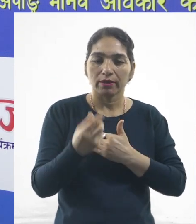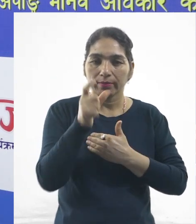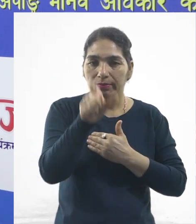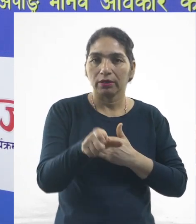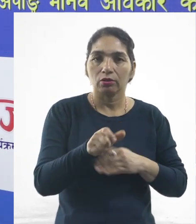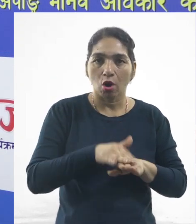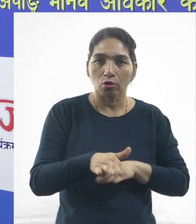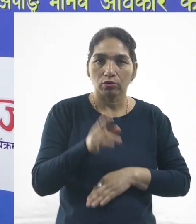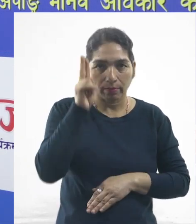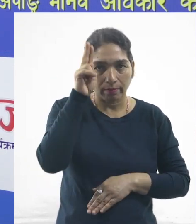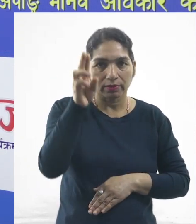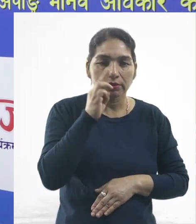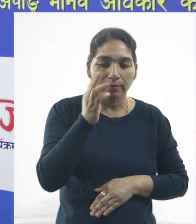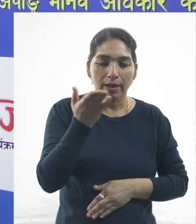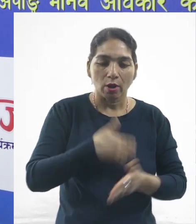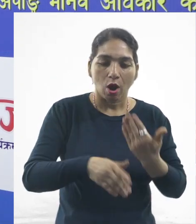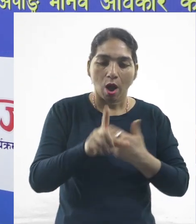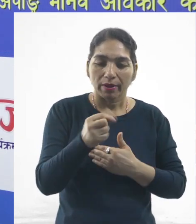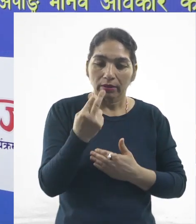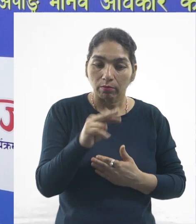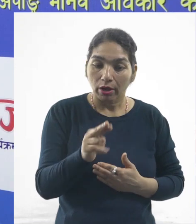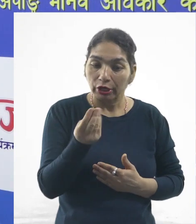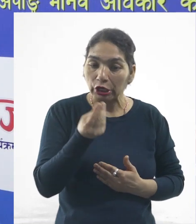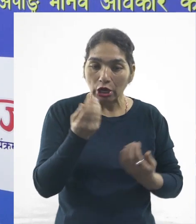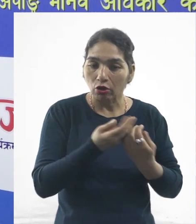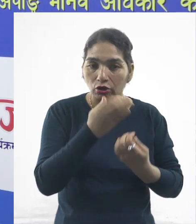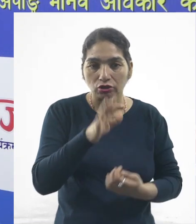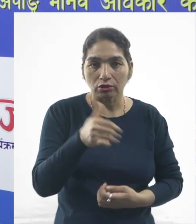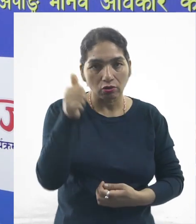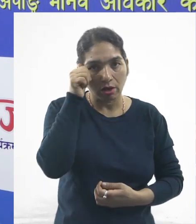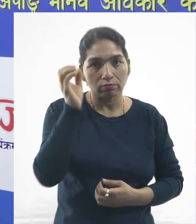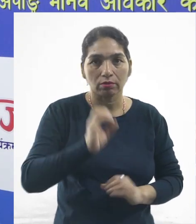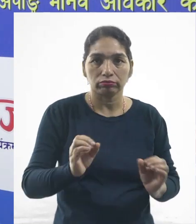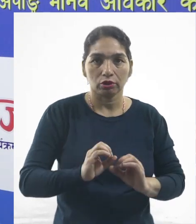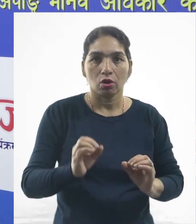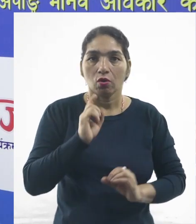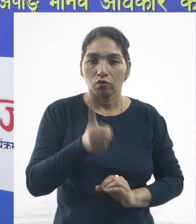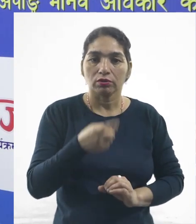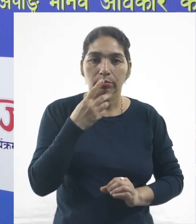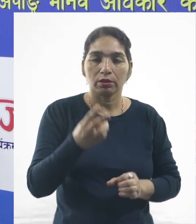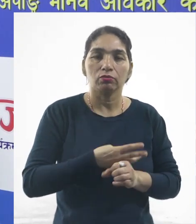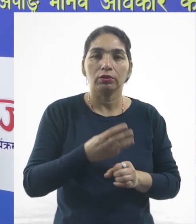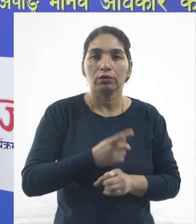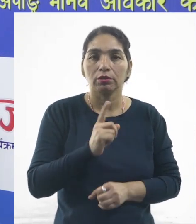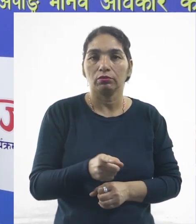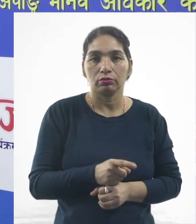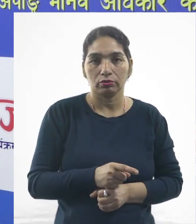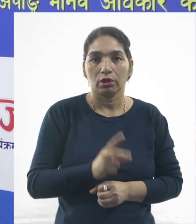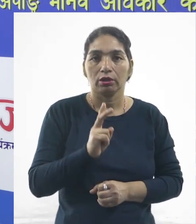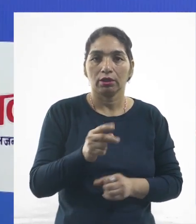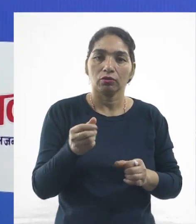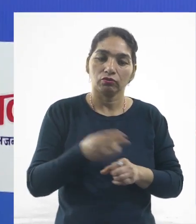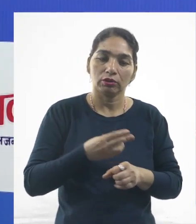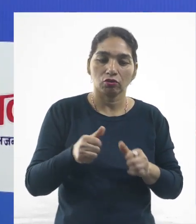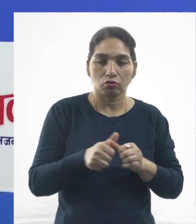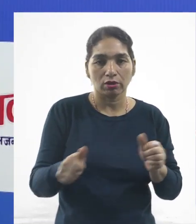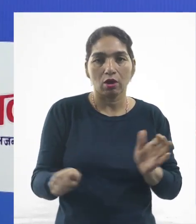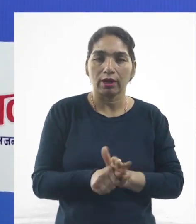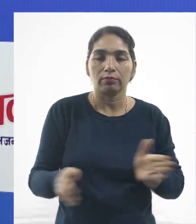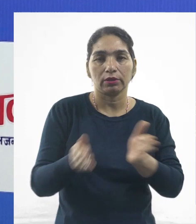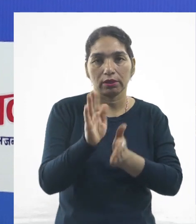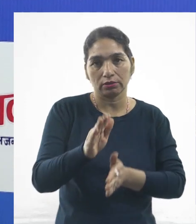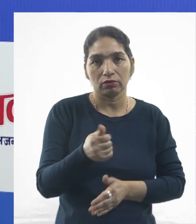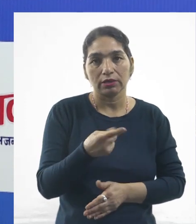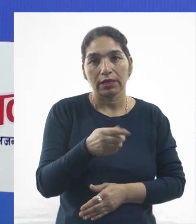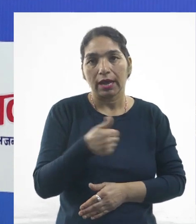चाहिँ भोलि हामी अपाङ्गता भएर केही गर्न सकेन भन्ने महसुस गर्न नपरोस् भन्ने उद्देश्य चाहिँ हामीले त्यो उद्देश्य लिएर अगाडि बढ्दैछौँ। कस्तो राम्रो